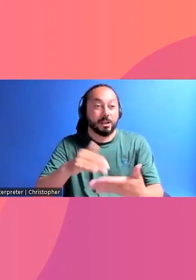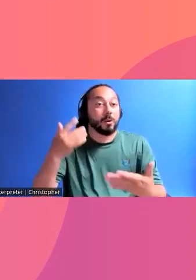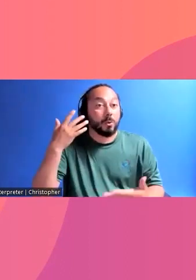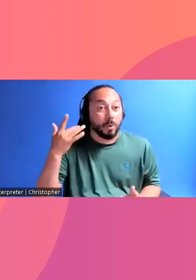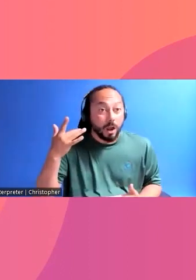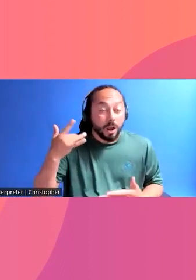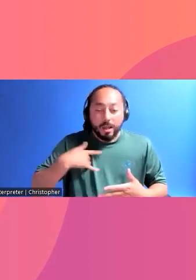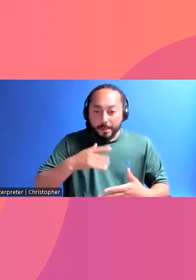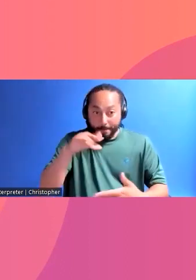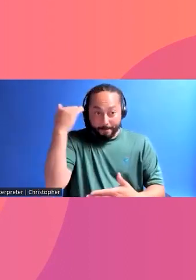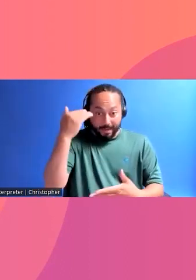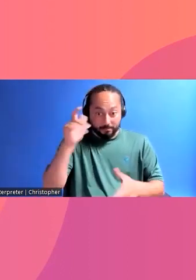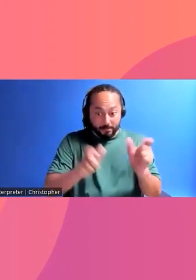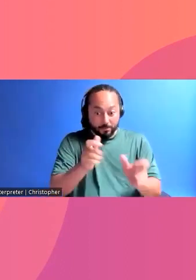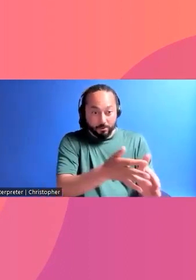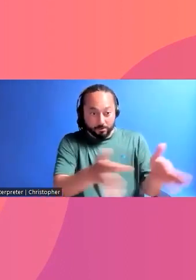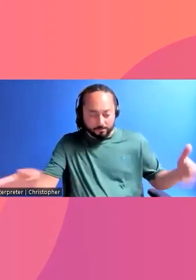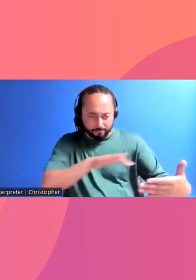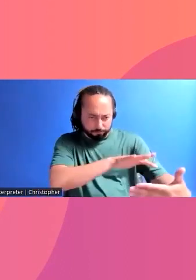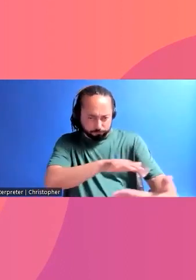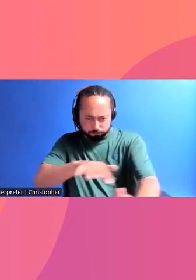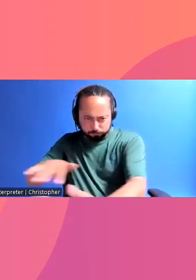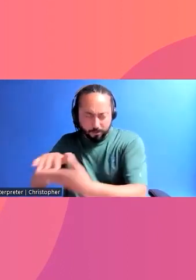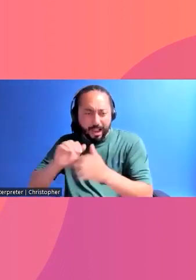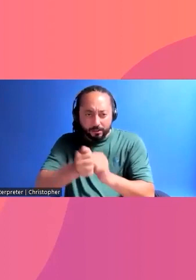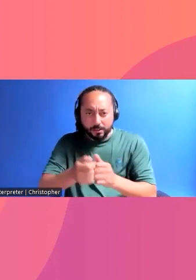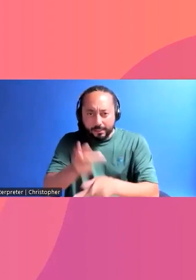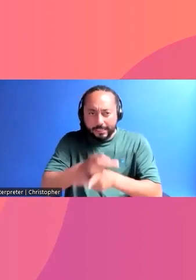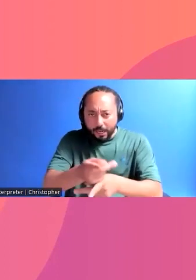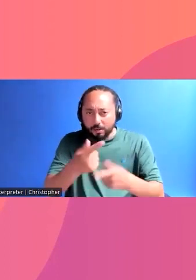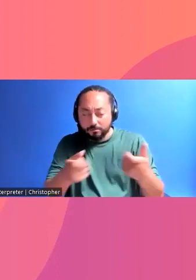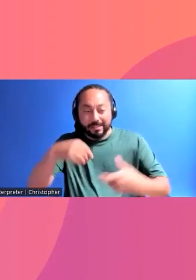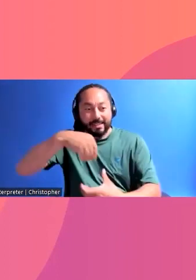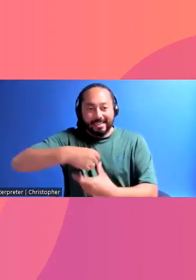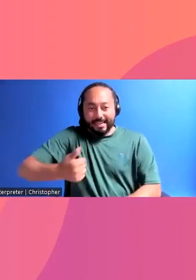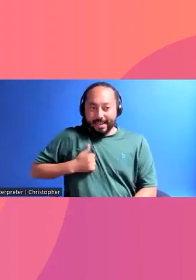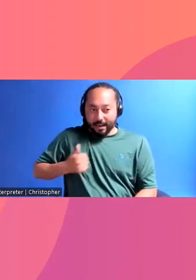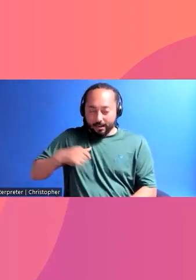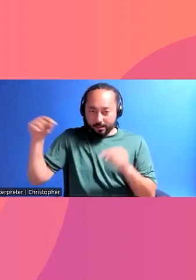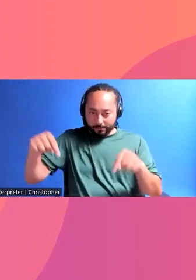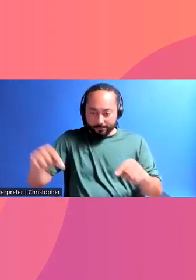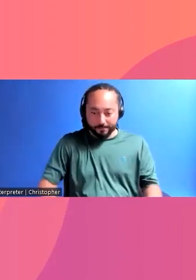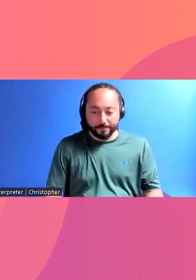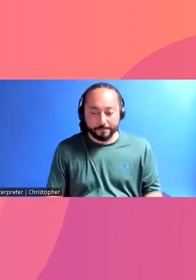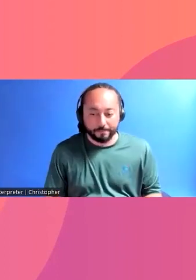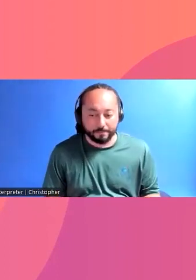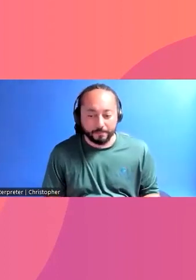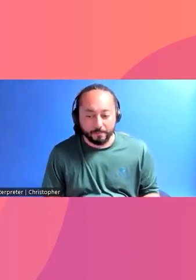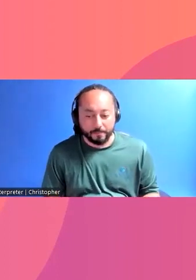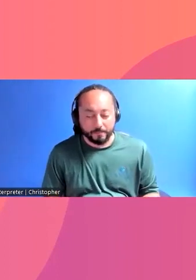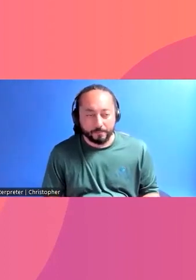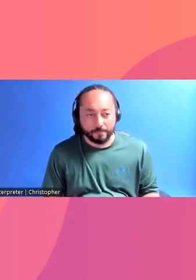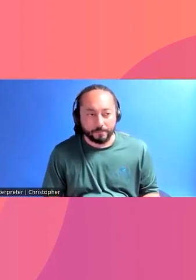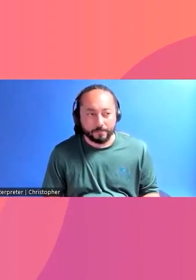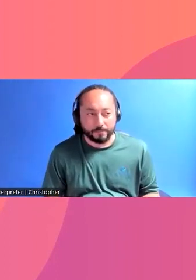les voix des personnes noires dans le cadre de la réadaptation des personnes ayant un TC.